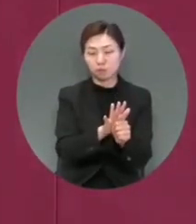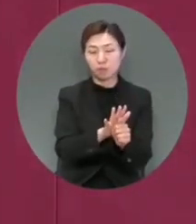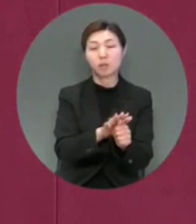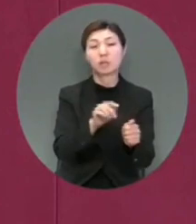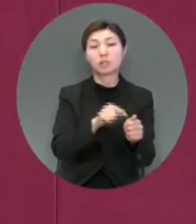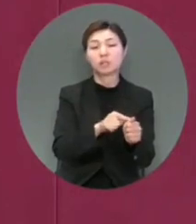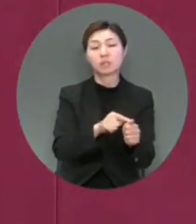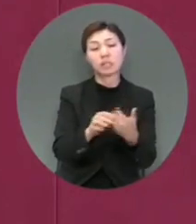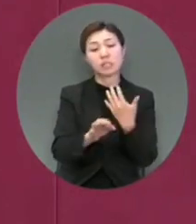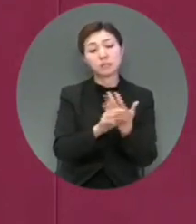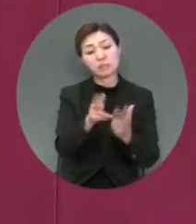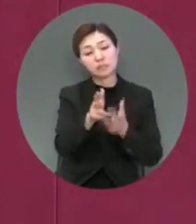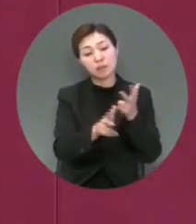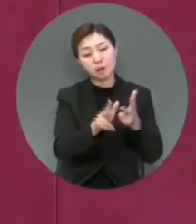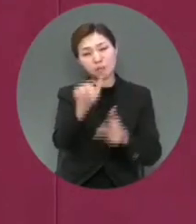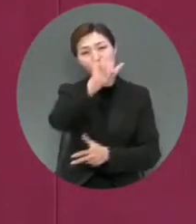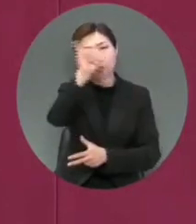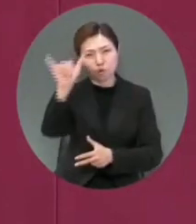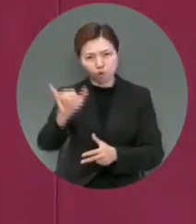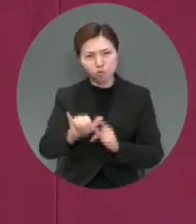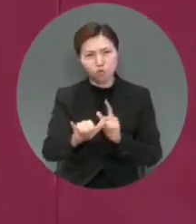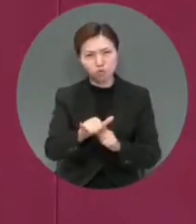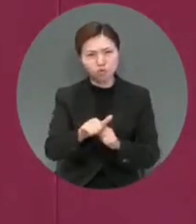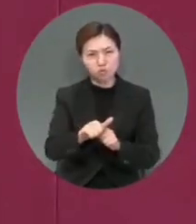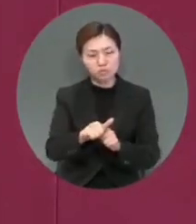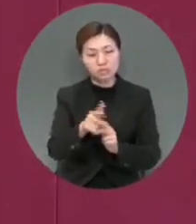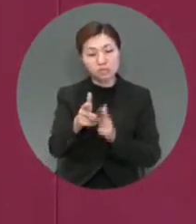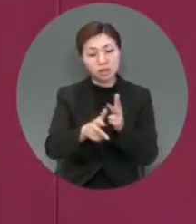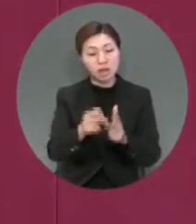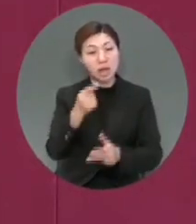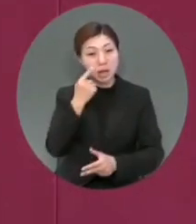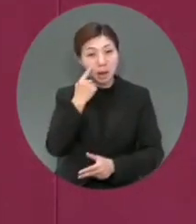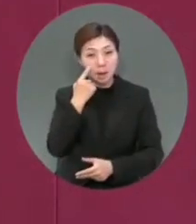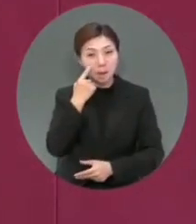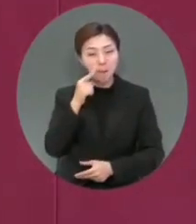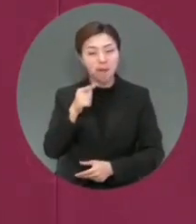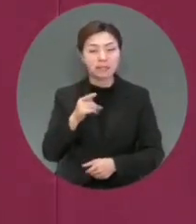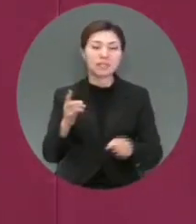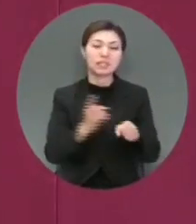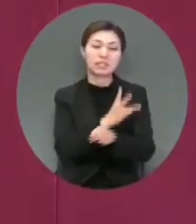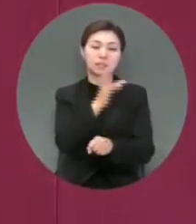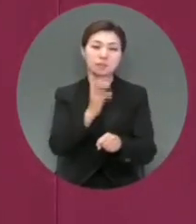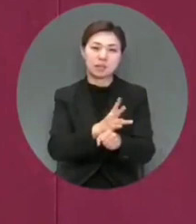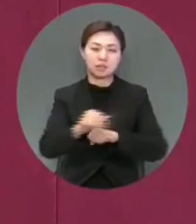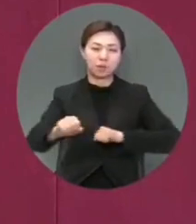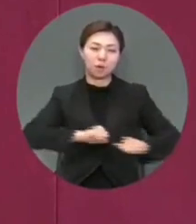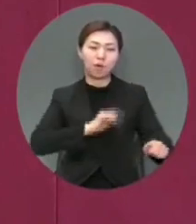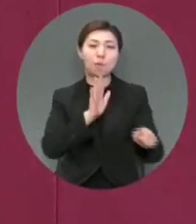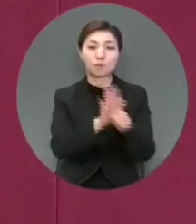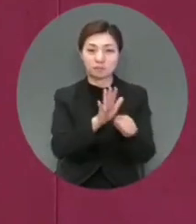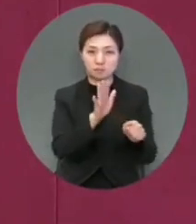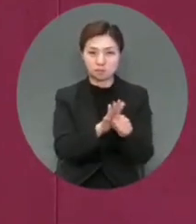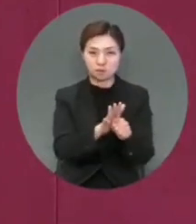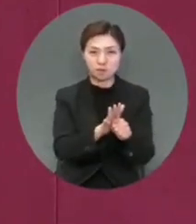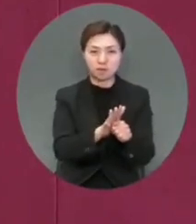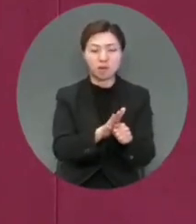확대하여 24시간 지원 체제로 만들어 장애인 가족의 어려움을